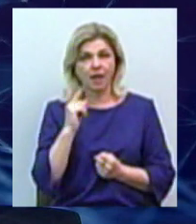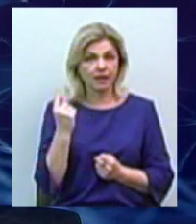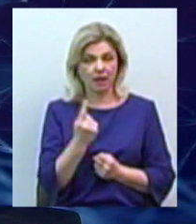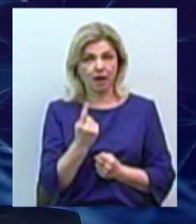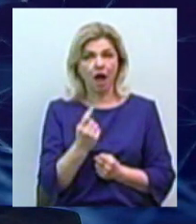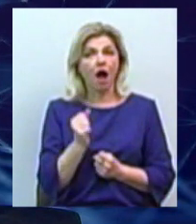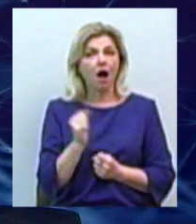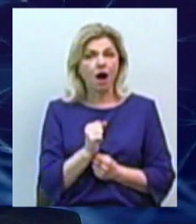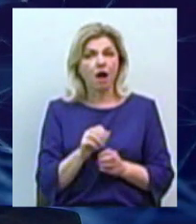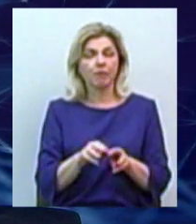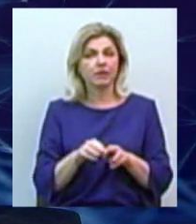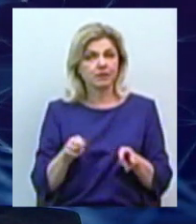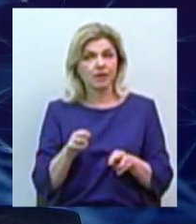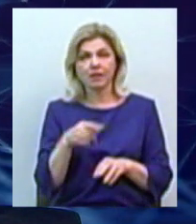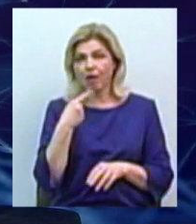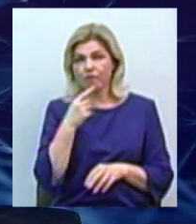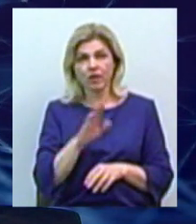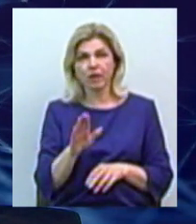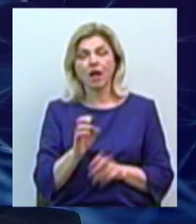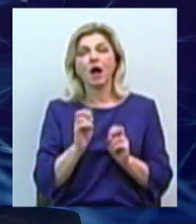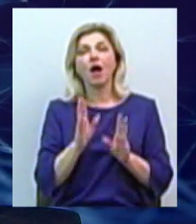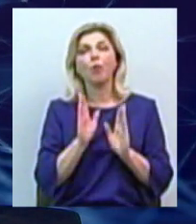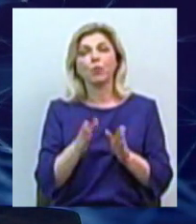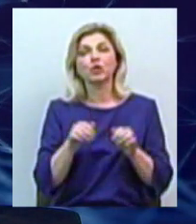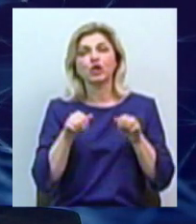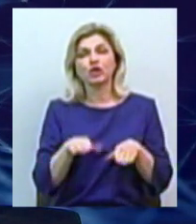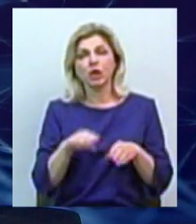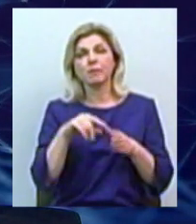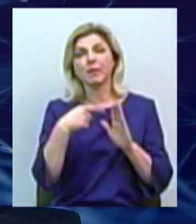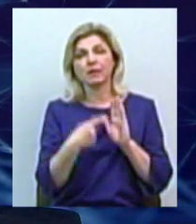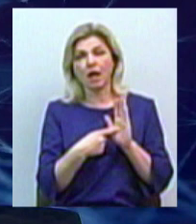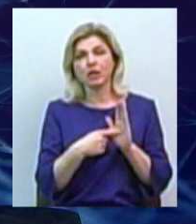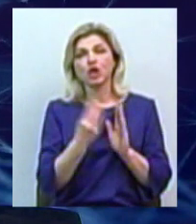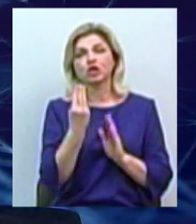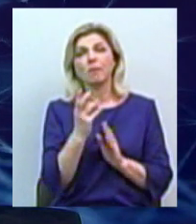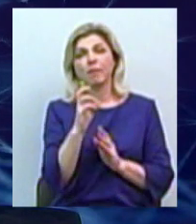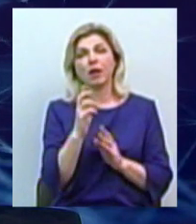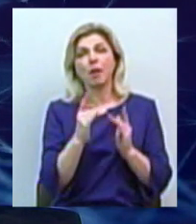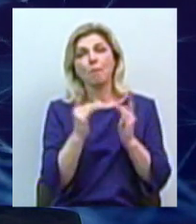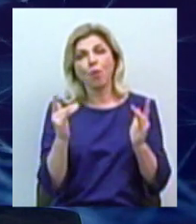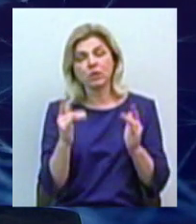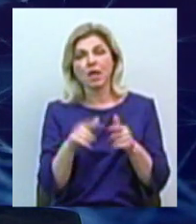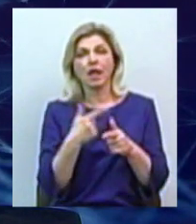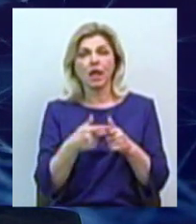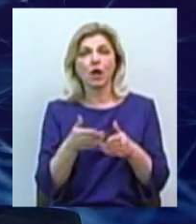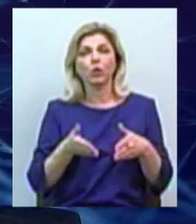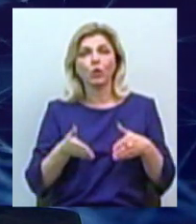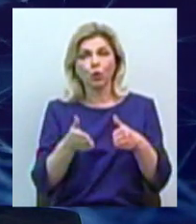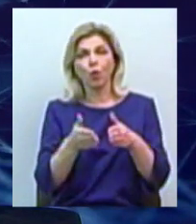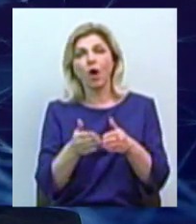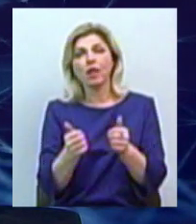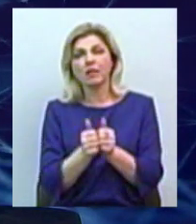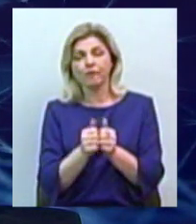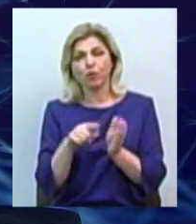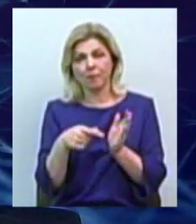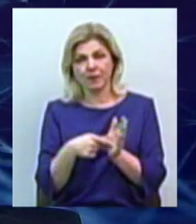ж не каже, як воно буде вирішувати питання, наприклад, Широкобальського моста або, можливо, об'їзної дороги навколо міста